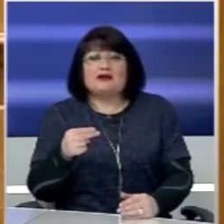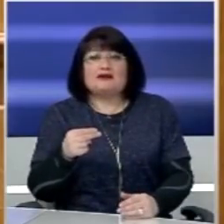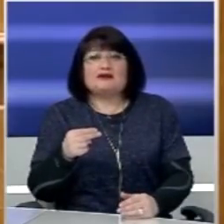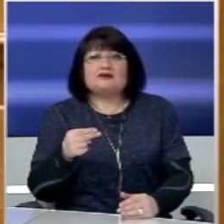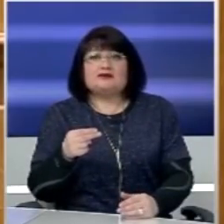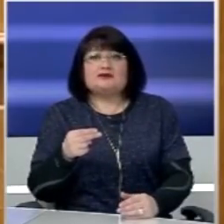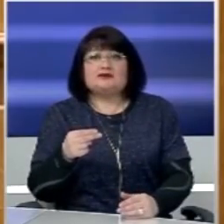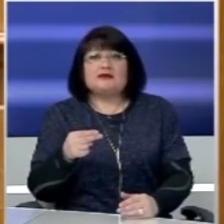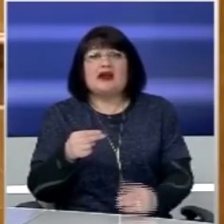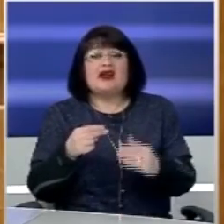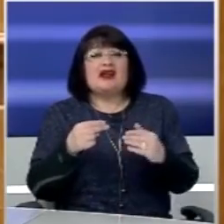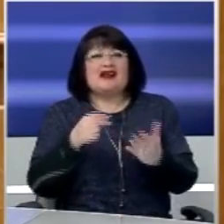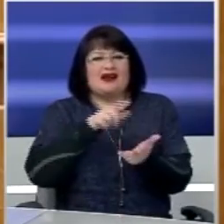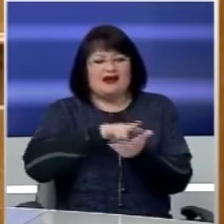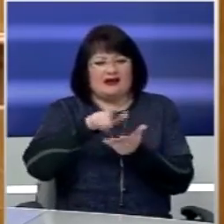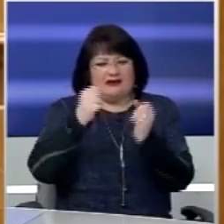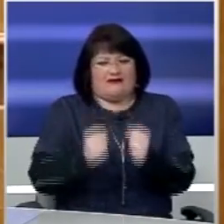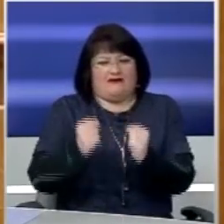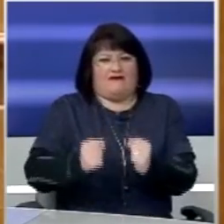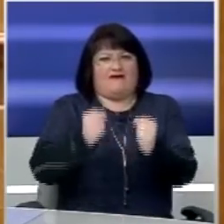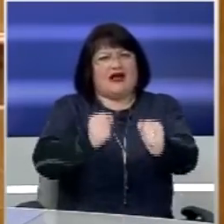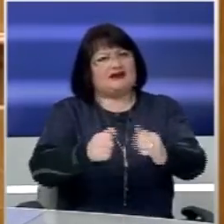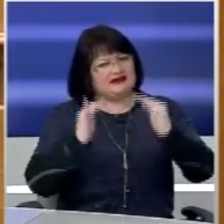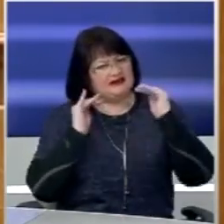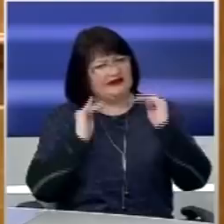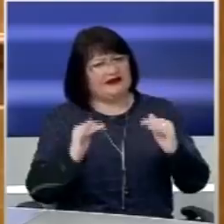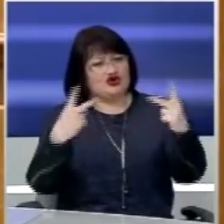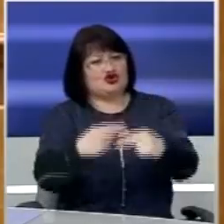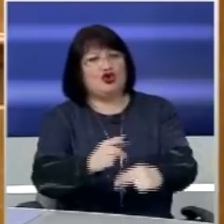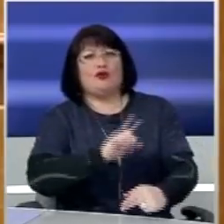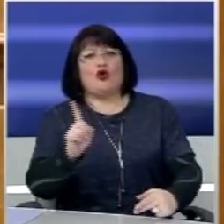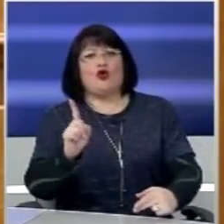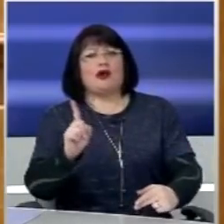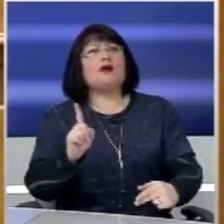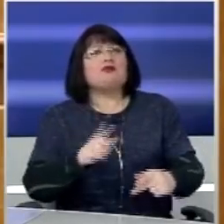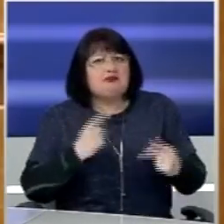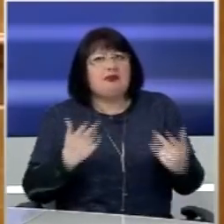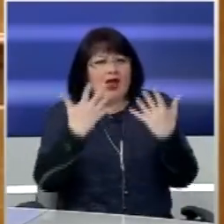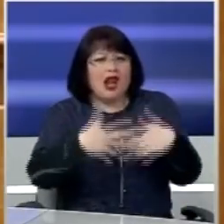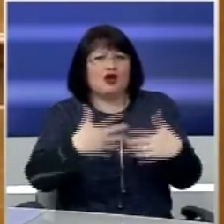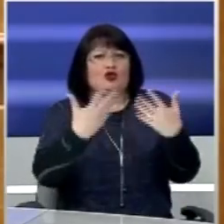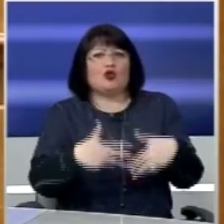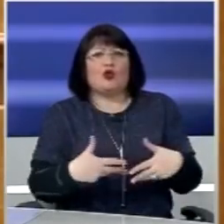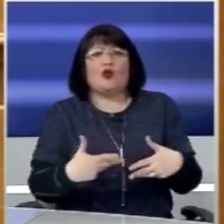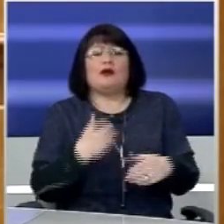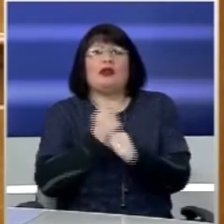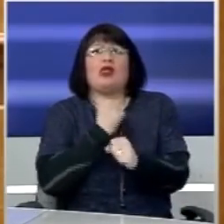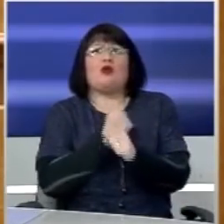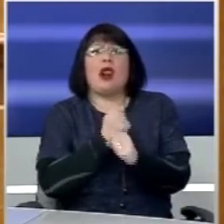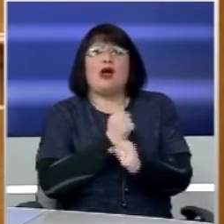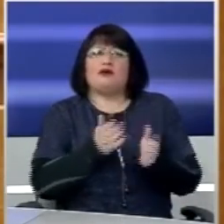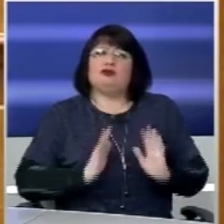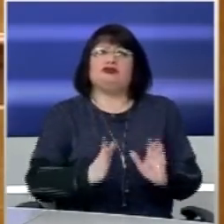της λειτουργίας των βάσεων που θα συνεχίζουν να λειτουργούν κανονικά και μάλιστα στο φουλ, κάνοντας τη δουλειά για την οποία